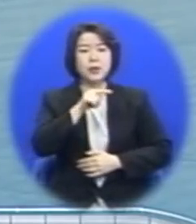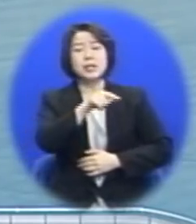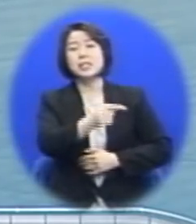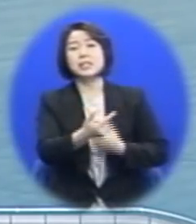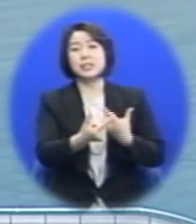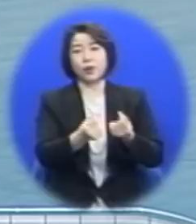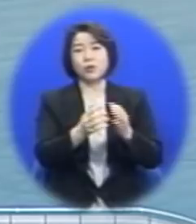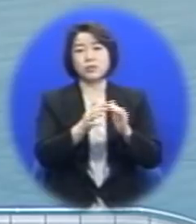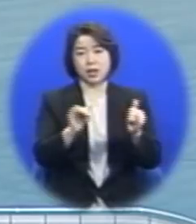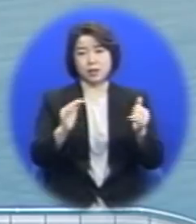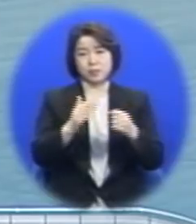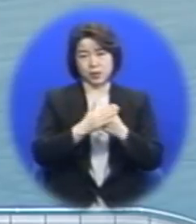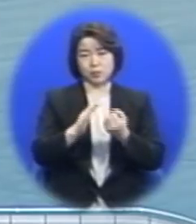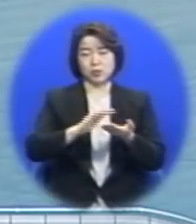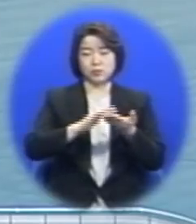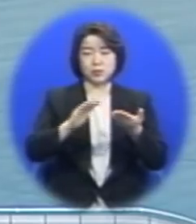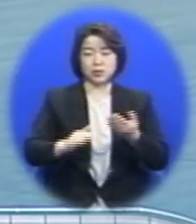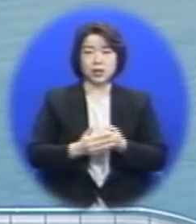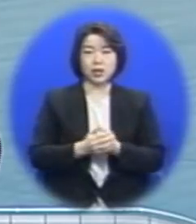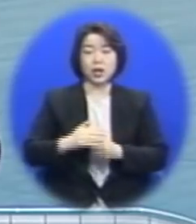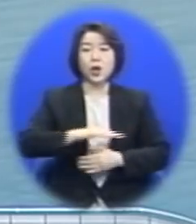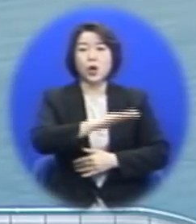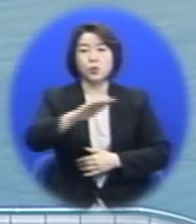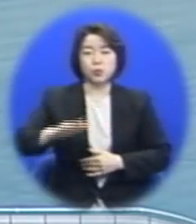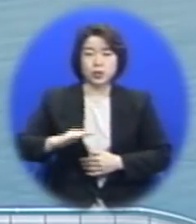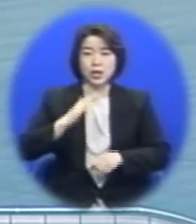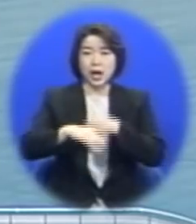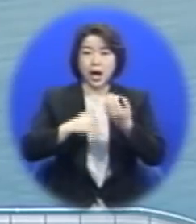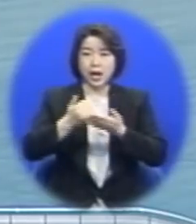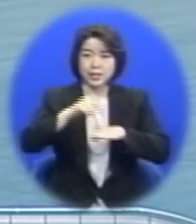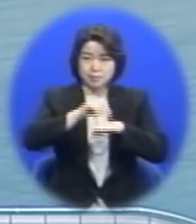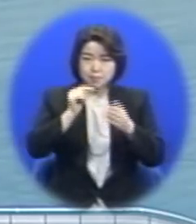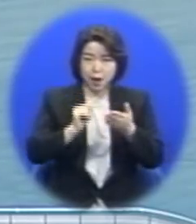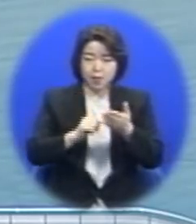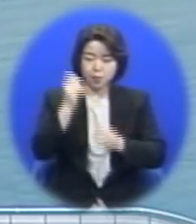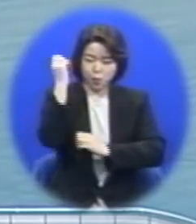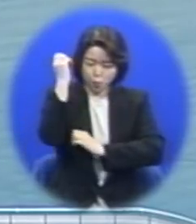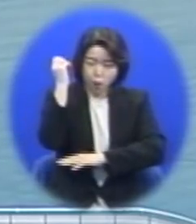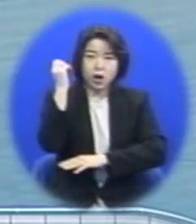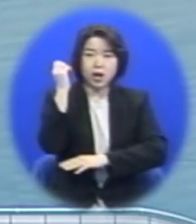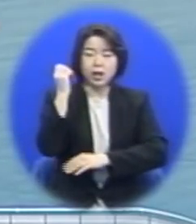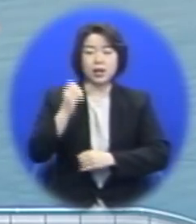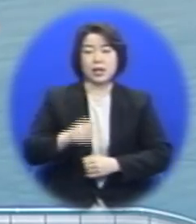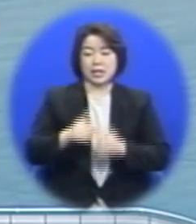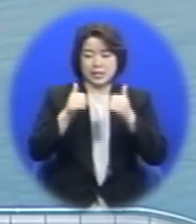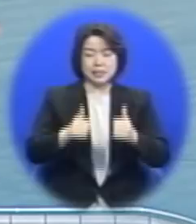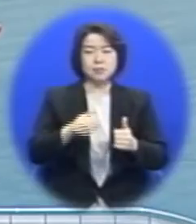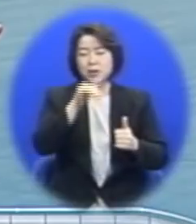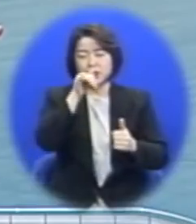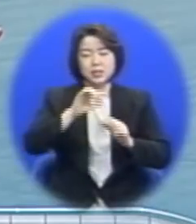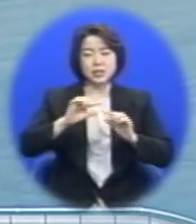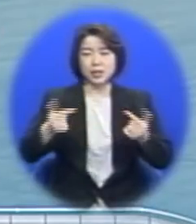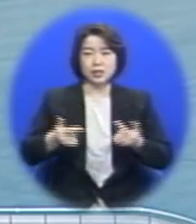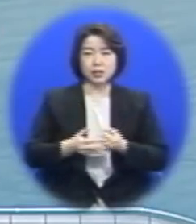사람들 때문입니다. 우리 하나님의 마음의 본심은 심판에 있지 않습니다.